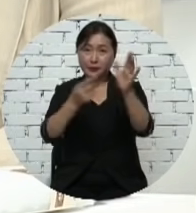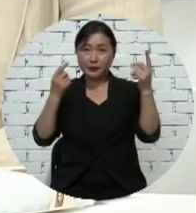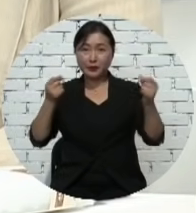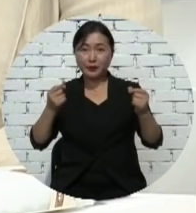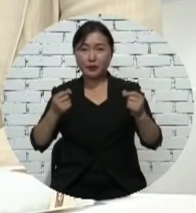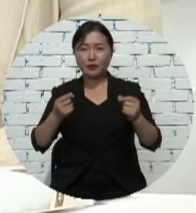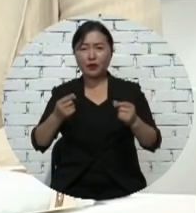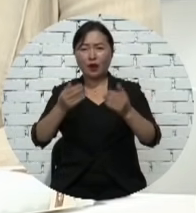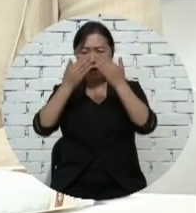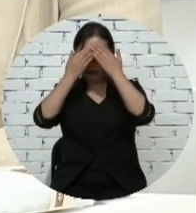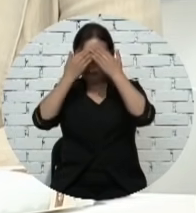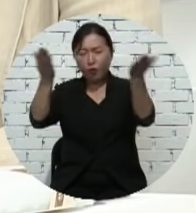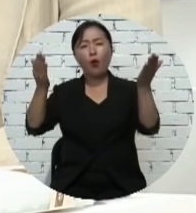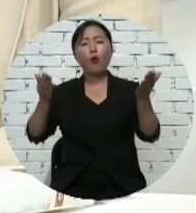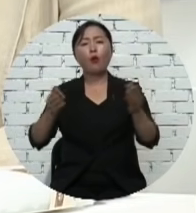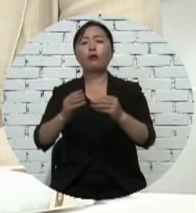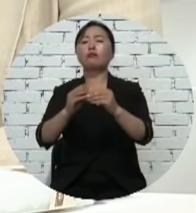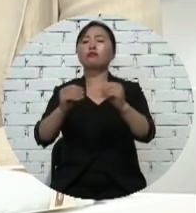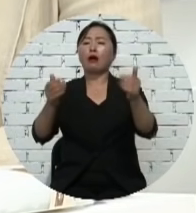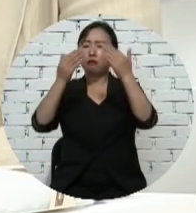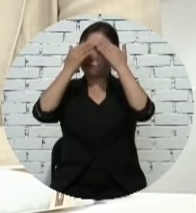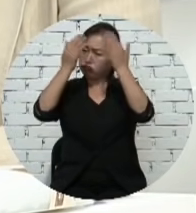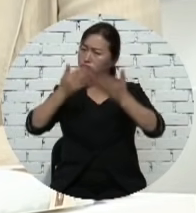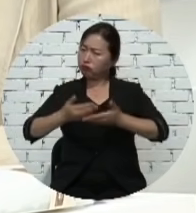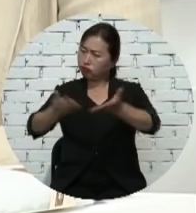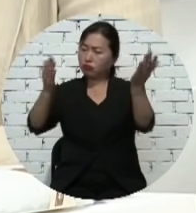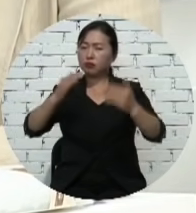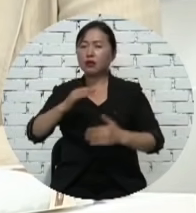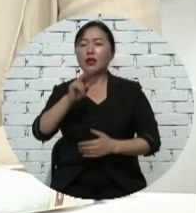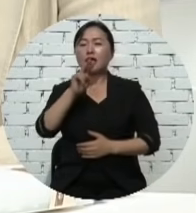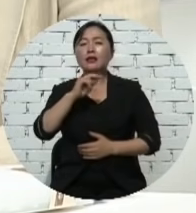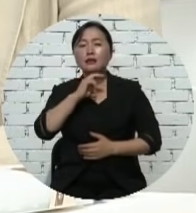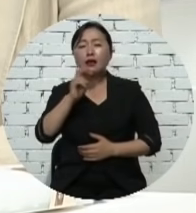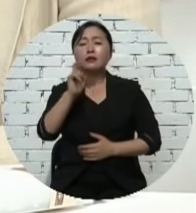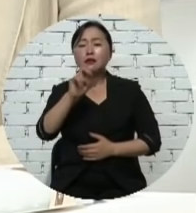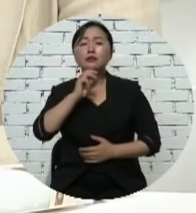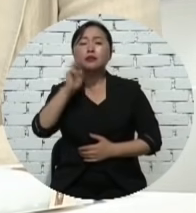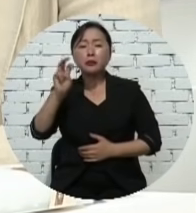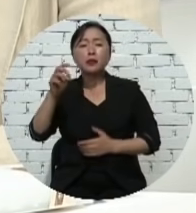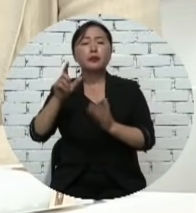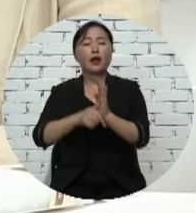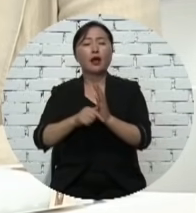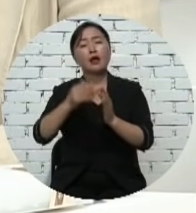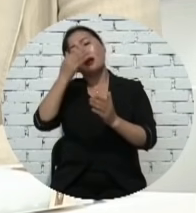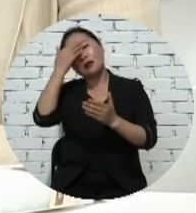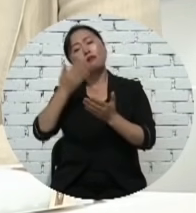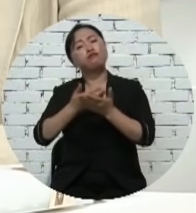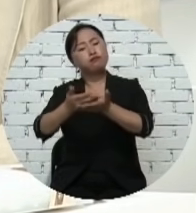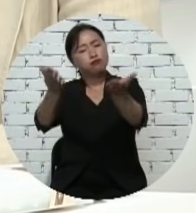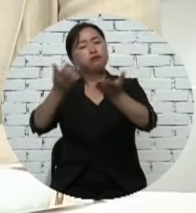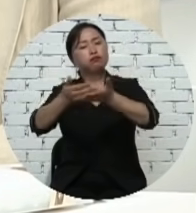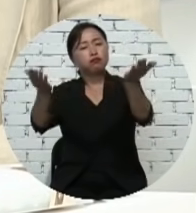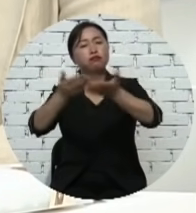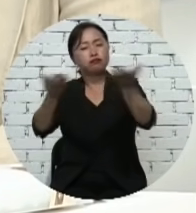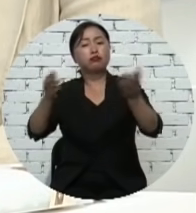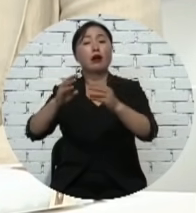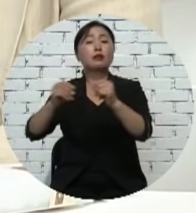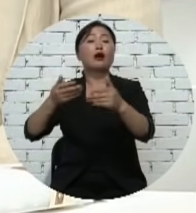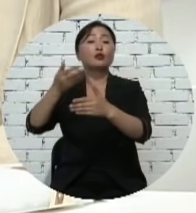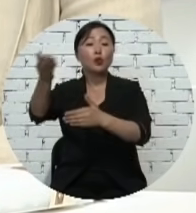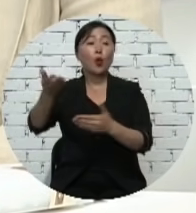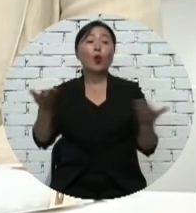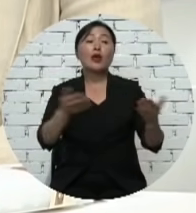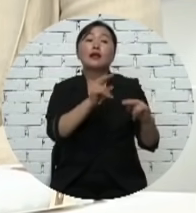일자리를 무상으로. 땅을 공짜로 주는 거예요. 2030들한테. 그래가지고 200만 개 일자리를 만들고 일자리가 먼저 있는데